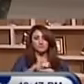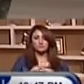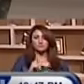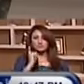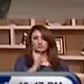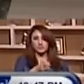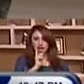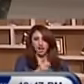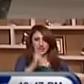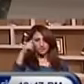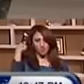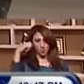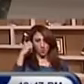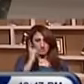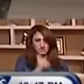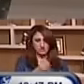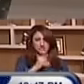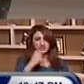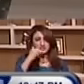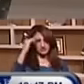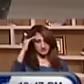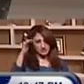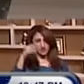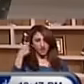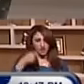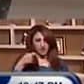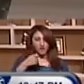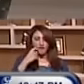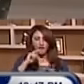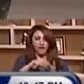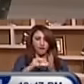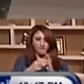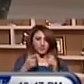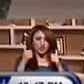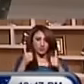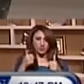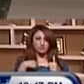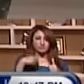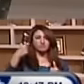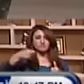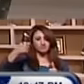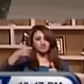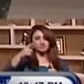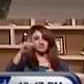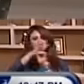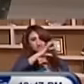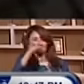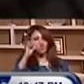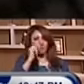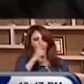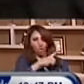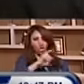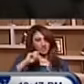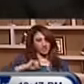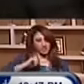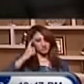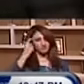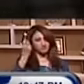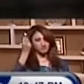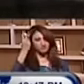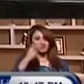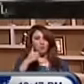غنيم وزير التربية والتعليم. دكتور مساء الخير يا فندم. اولا انا بهني حضرتك باختيار هذا الطالب